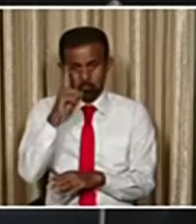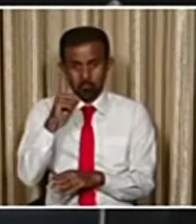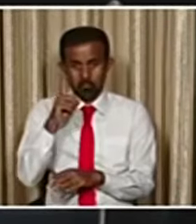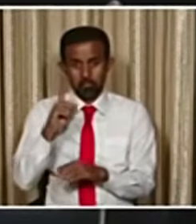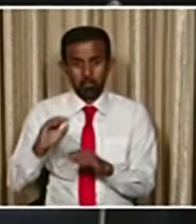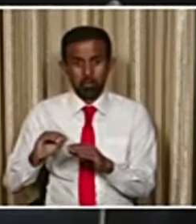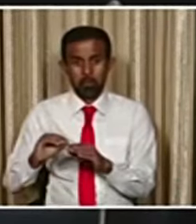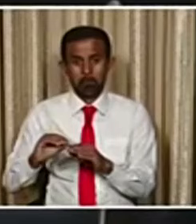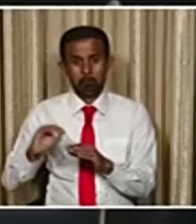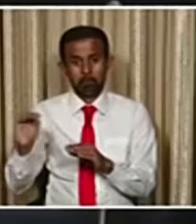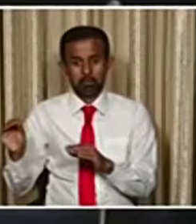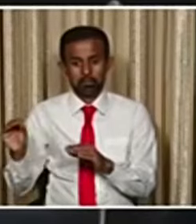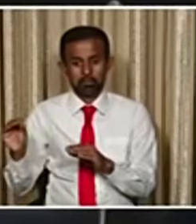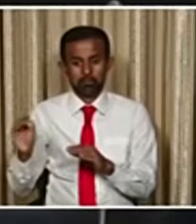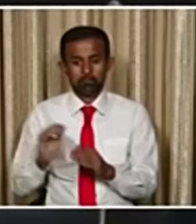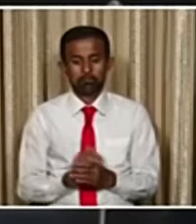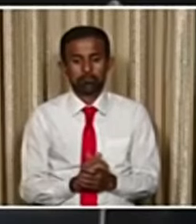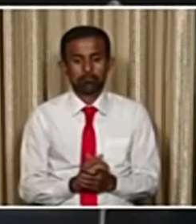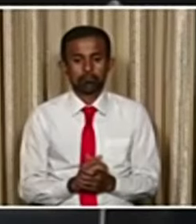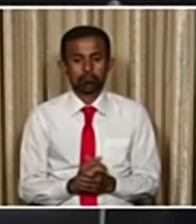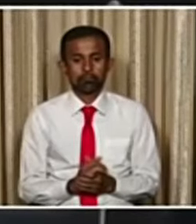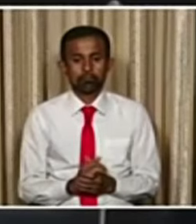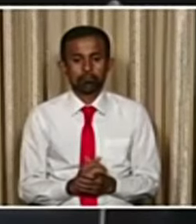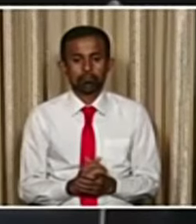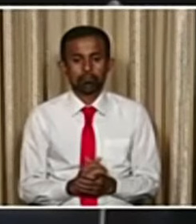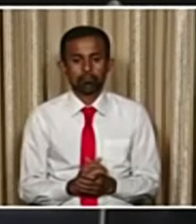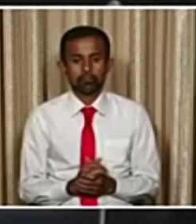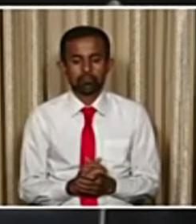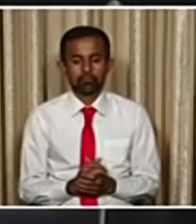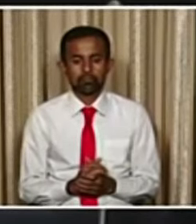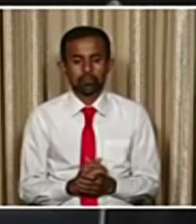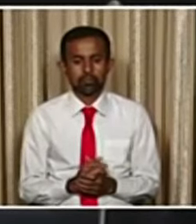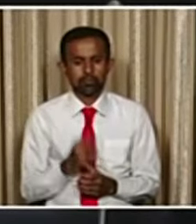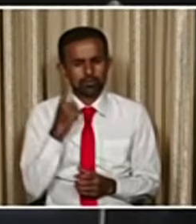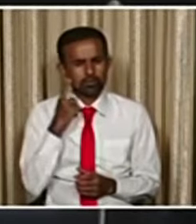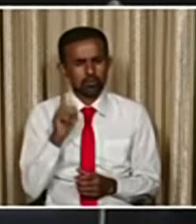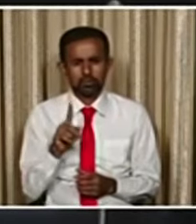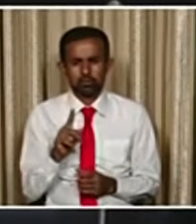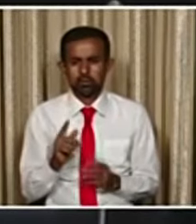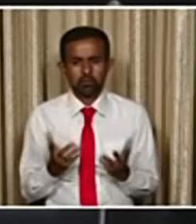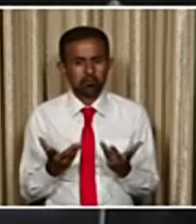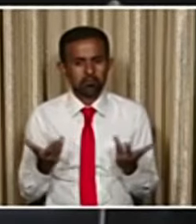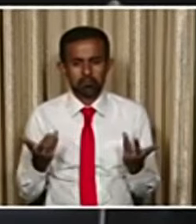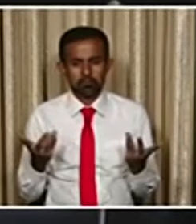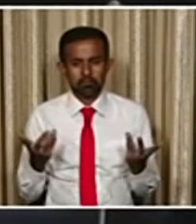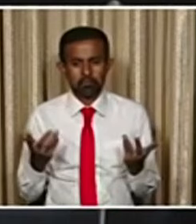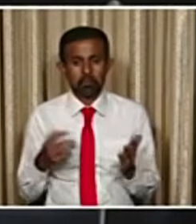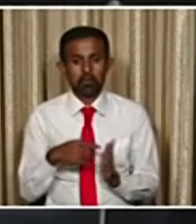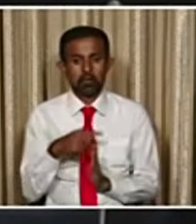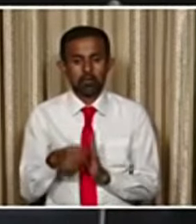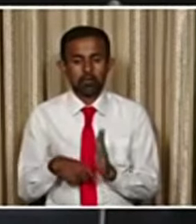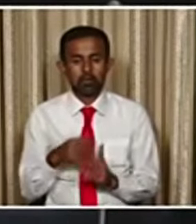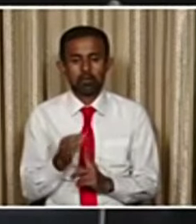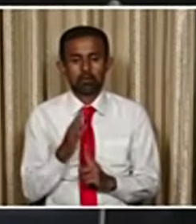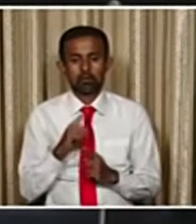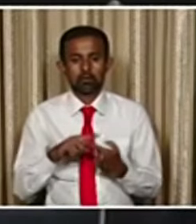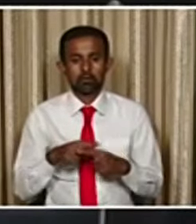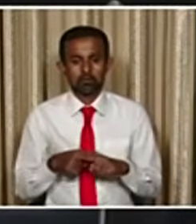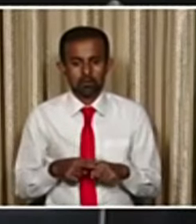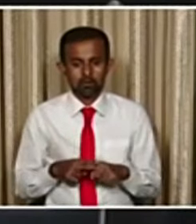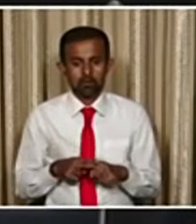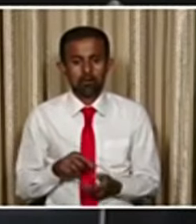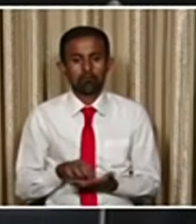ಏಕಕಟ ಪಶುವ ಏಮನುಷ ಕಿಸಿಮ ಶಕಯತ್ಯಾಗ ಅನ್ನಟ ಬೇ ಮೇರಟೆ ಜನಾಧಿಪತಿ